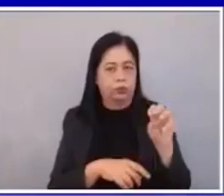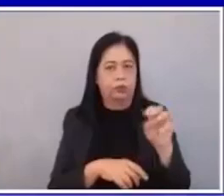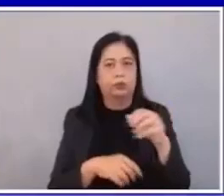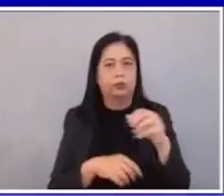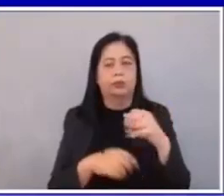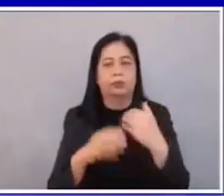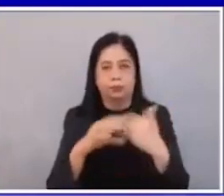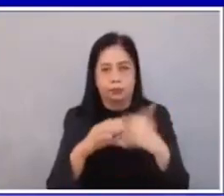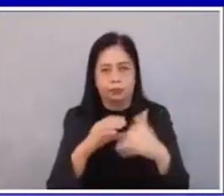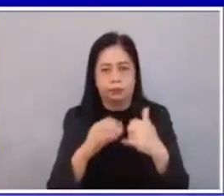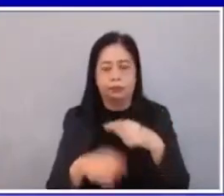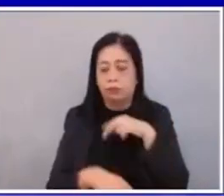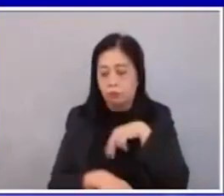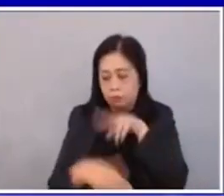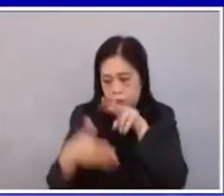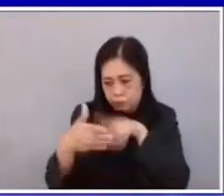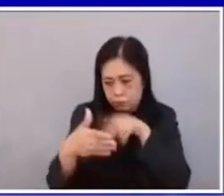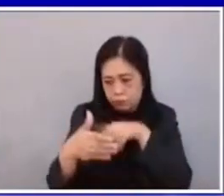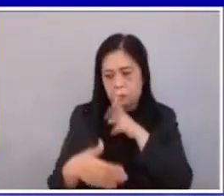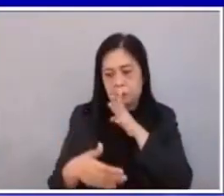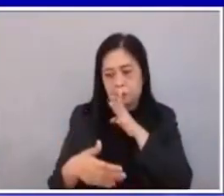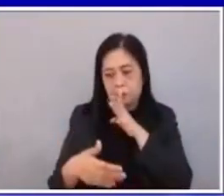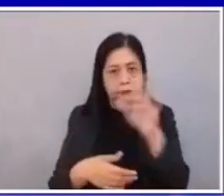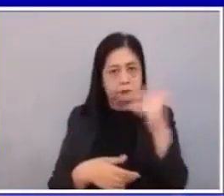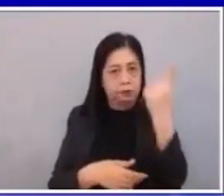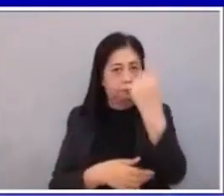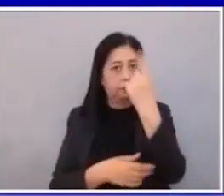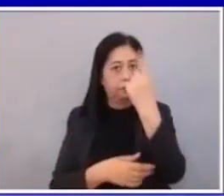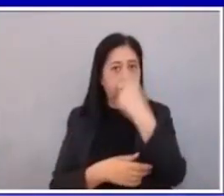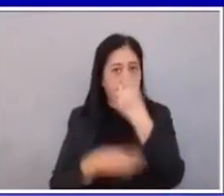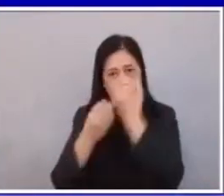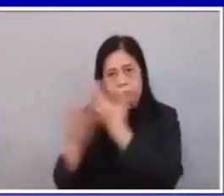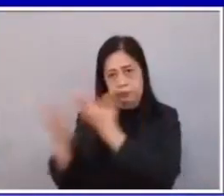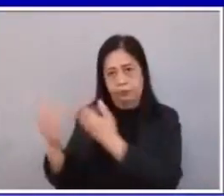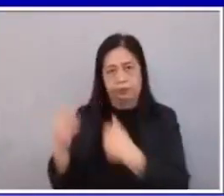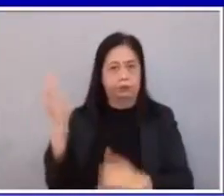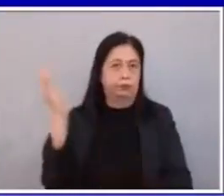host ang magbabasa po ng inyong tanong para sa ating resource person.